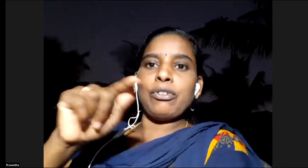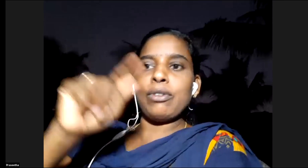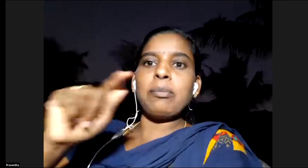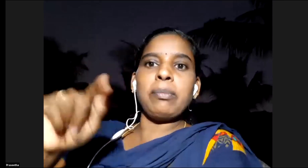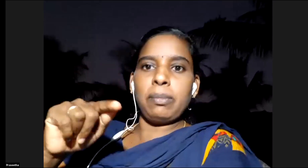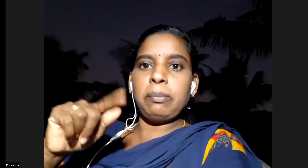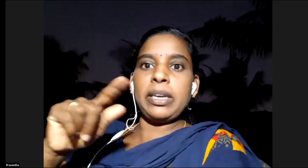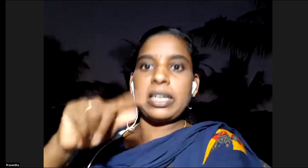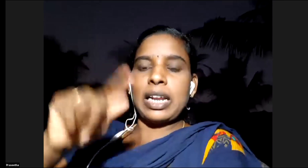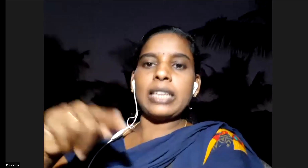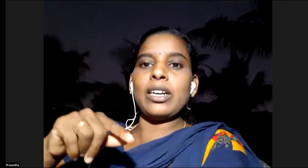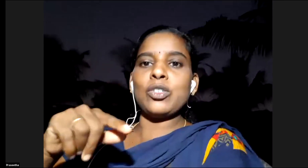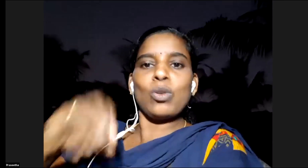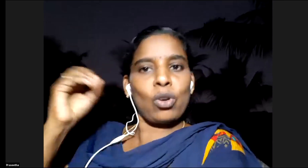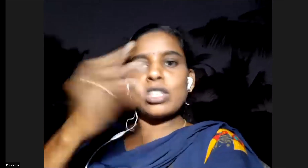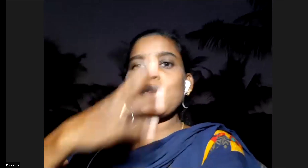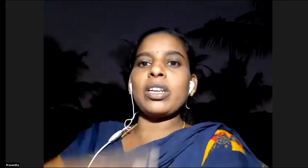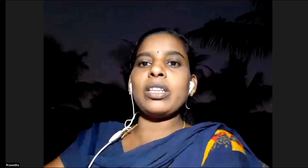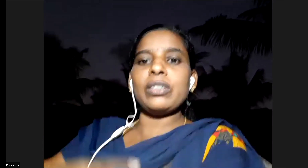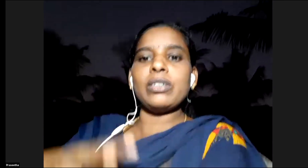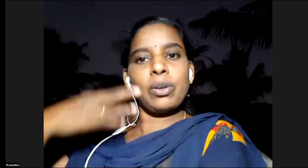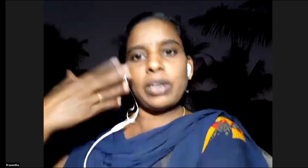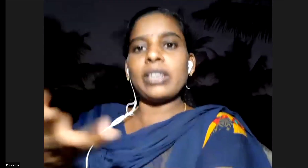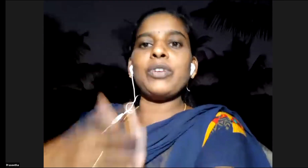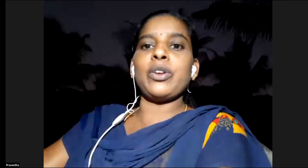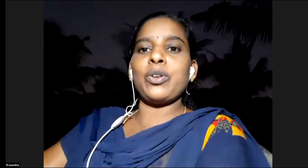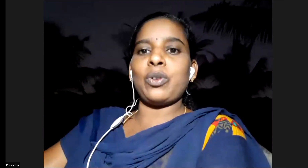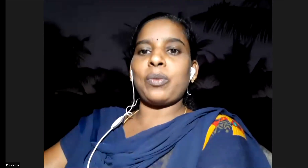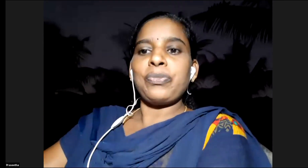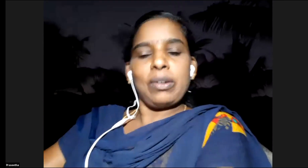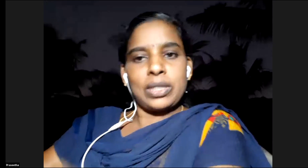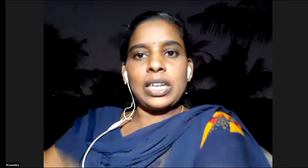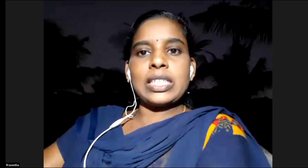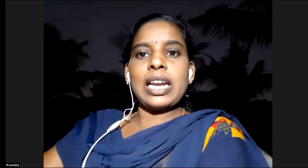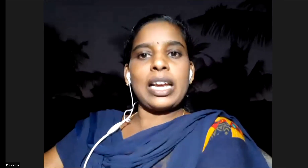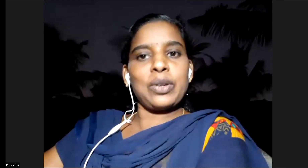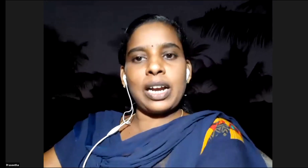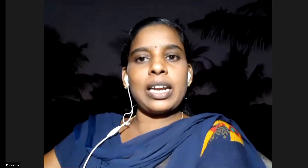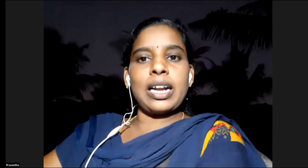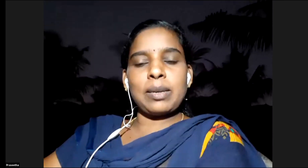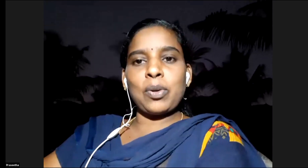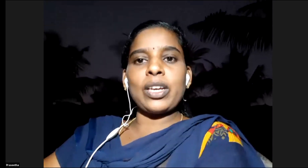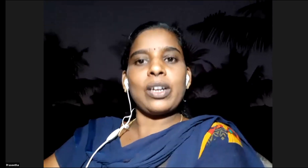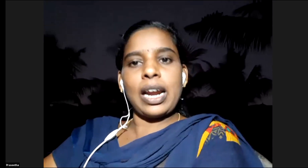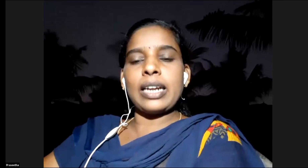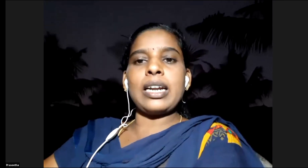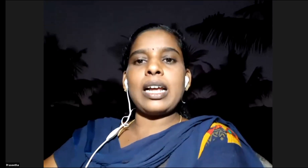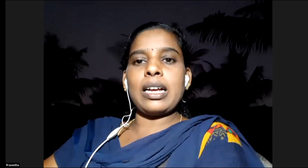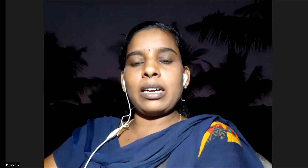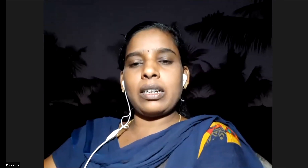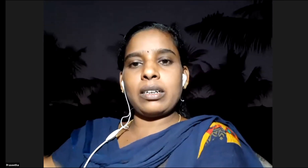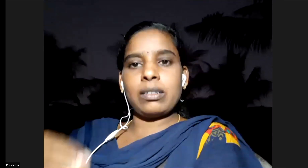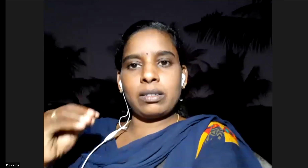ഐ ലവ് യു ഇൻ ബി എസ് എൽ എന്ന് അടിച്ചു നോക്കും, ഓൺ ദ സ്പോട്ടിൽ അത് വിരിഞ്ഞ് വരും, അതിനകത്ത് വീഡിയോയും ഉണ്ടാവും. പക്ഷെ ഇന്ത്യൻ സൈൻ ലാംഗ്വേജിൽ അങ്ങനെയുള്ള സപ്പോർട്ടിംഗ് ഒക്കെ